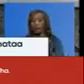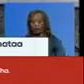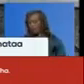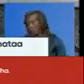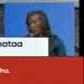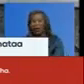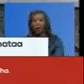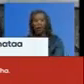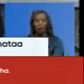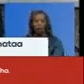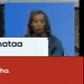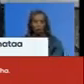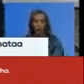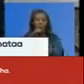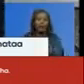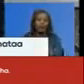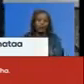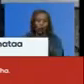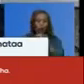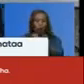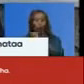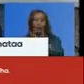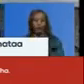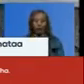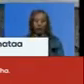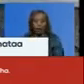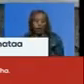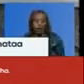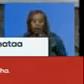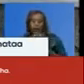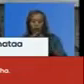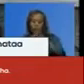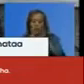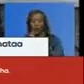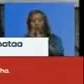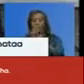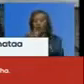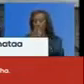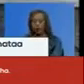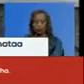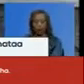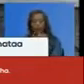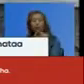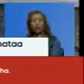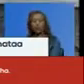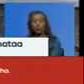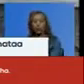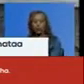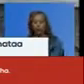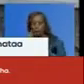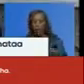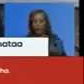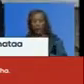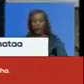በሌላ በኩል ደግሞ ከጊዜው የፖለቲካ የኢኮኖሚና የማህበራዊ ሁኔታዎች ጋር እኩል